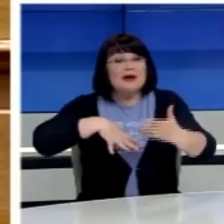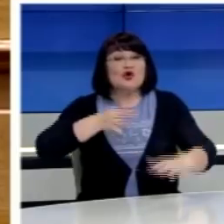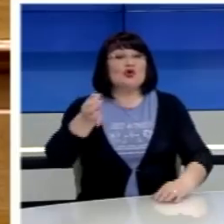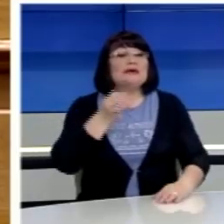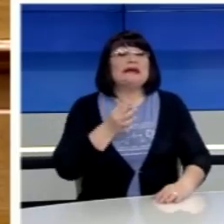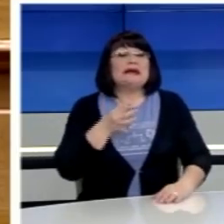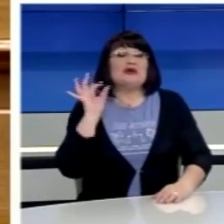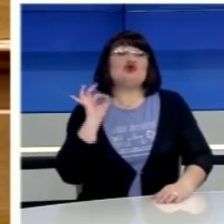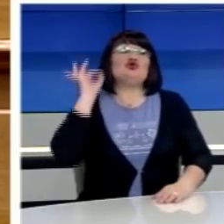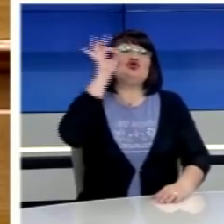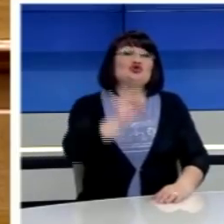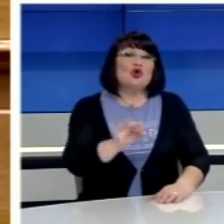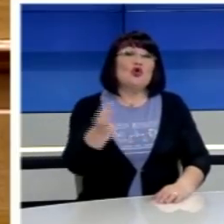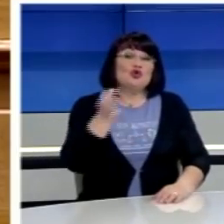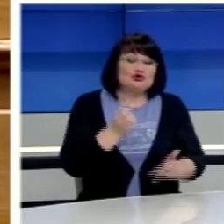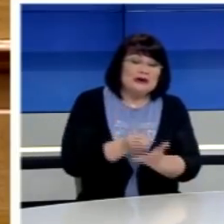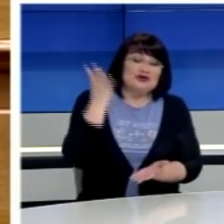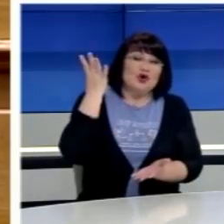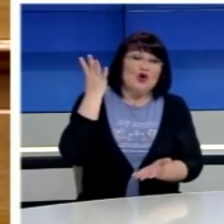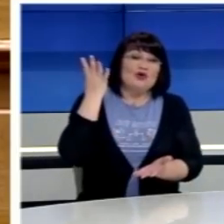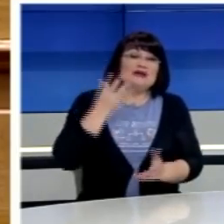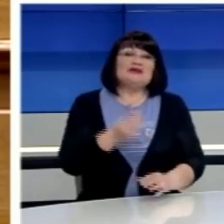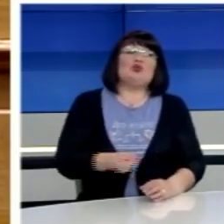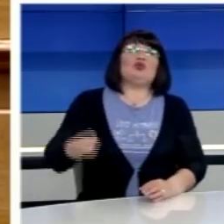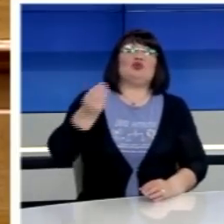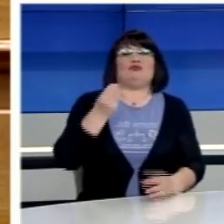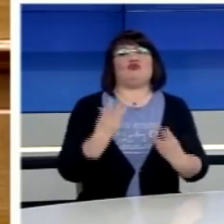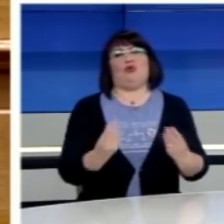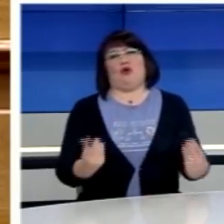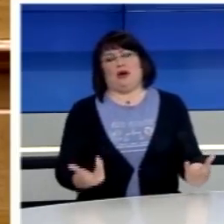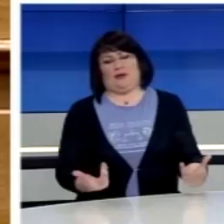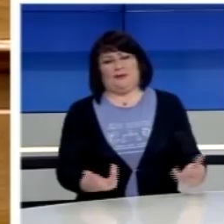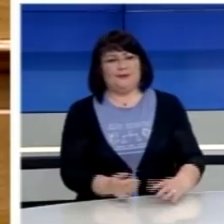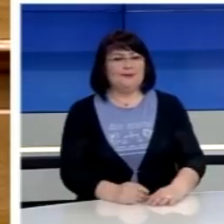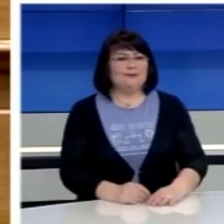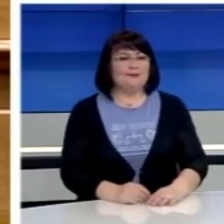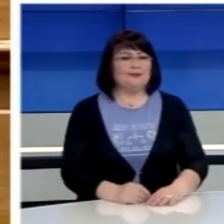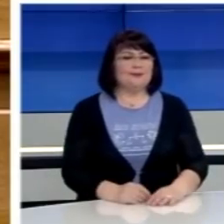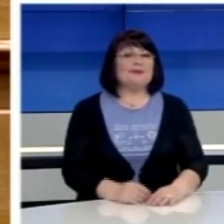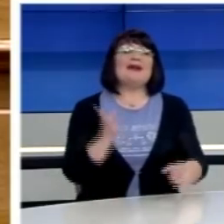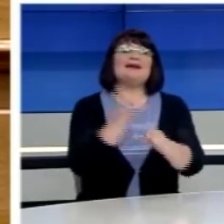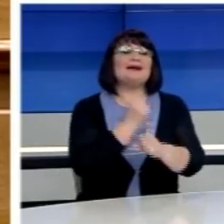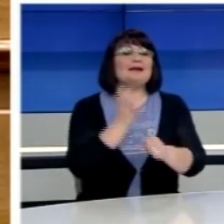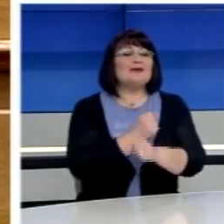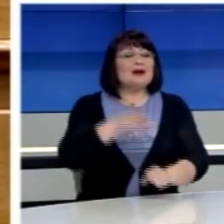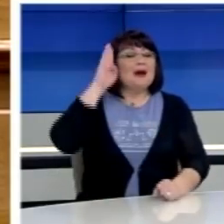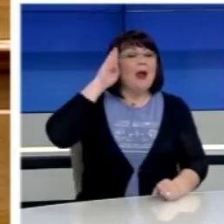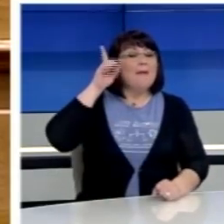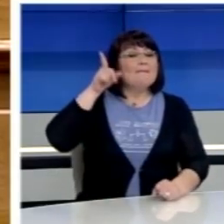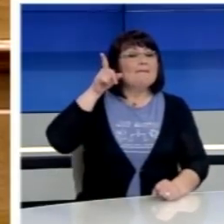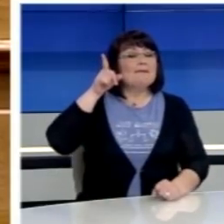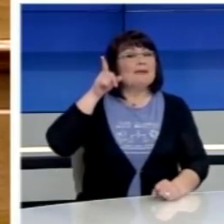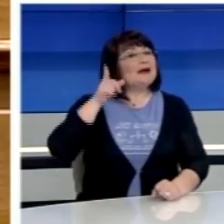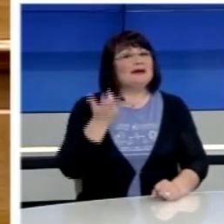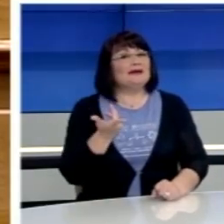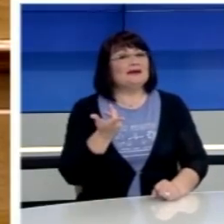φορά ο στόχος για επέκταση της αξιολόγησης της εκπαιδευτικής διαδικασίας. Τι έχουν καταφέρει μέχρι σήμερα στις